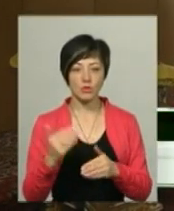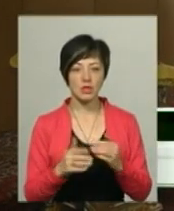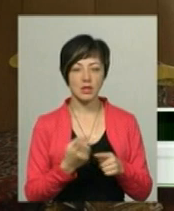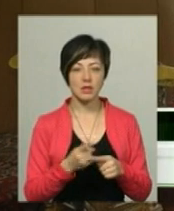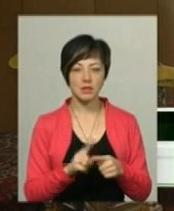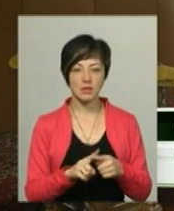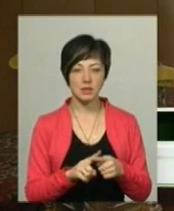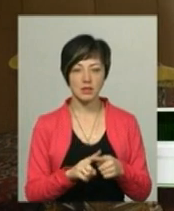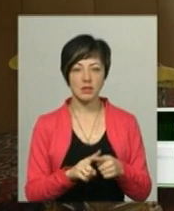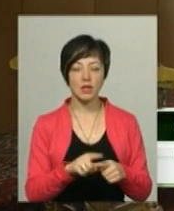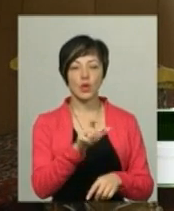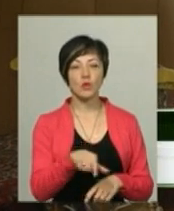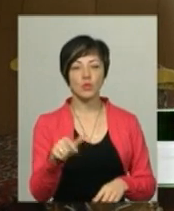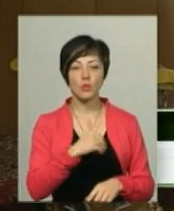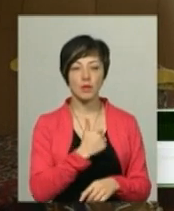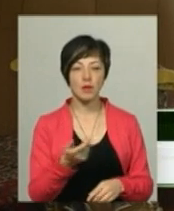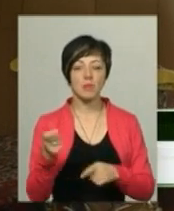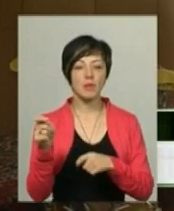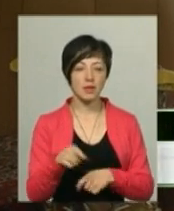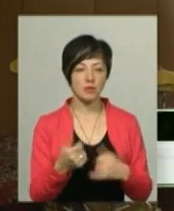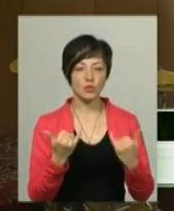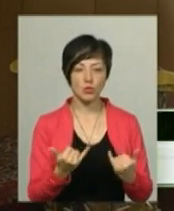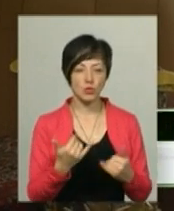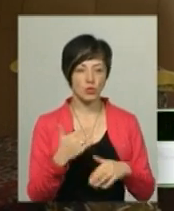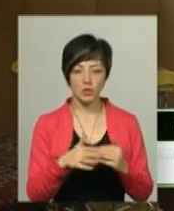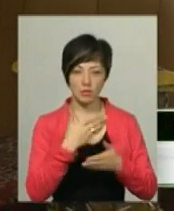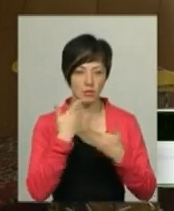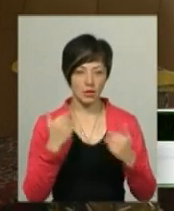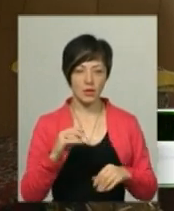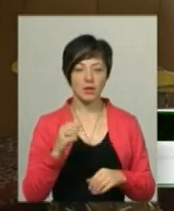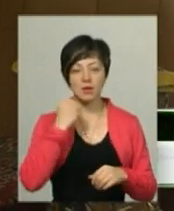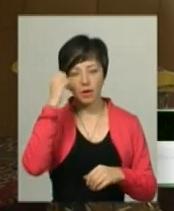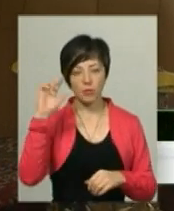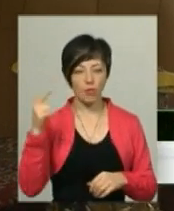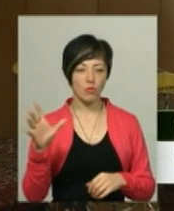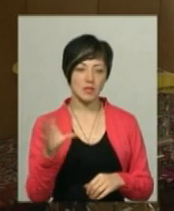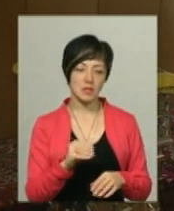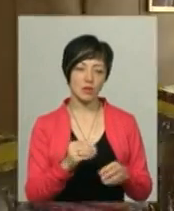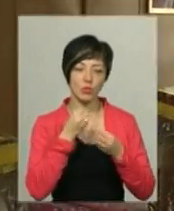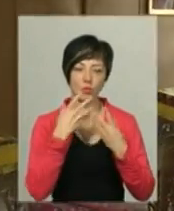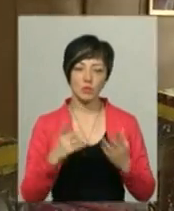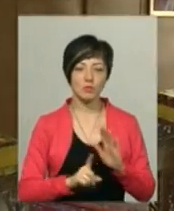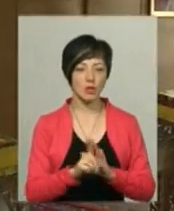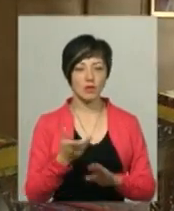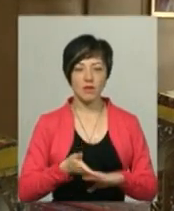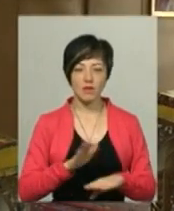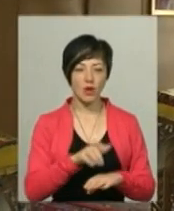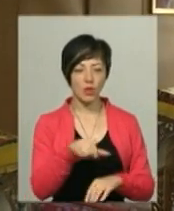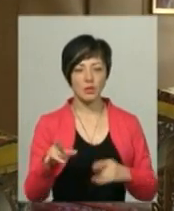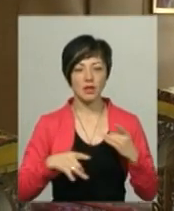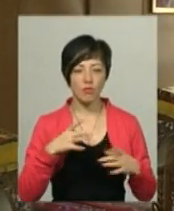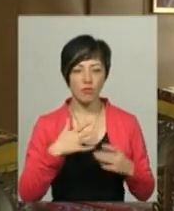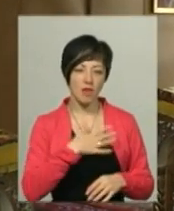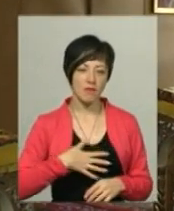Все владналося. І ті люди, які хотіли приїхати, сьогодні вже не приїхали. Дякувати Богу, все добре. Спочатку було дуже важко. Люди нервували